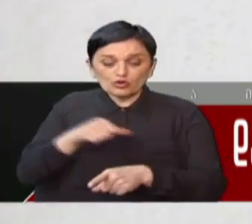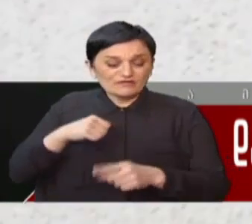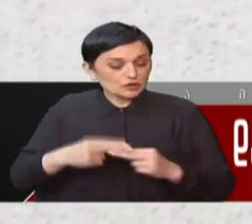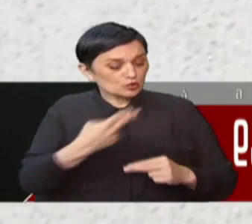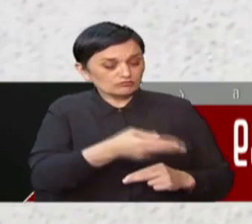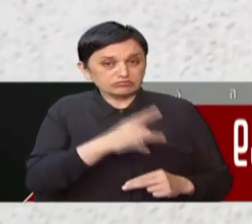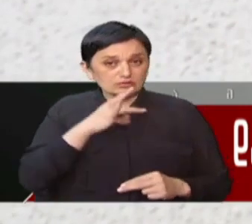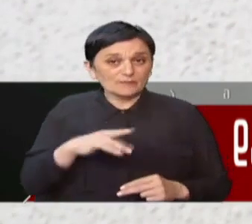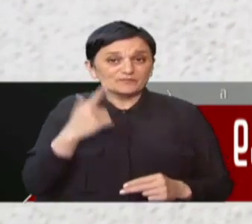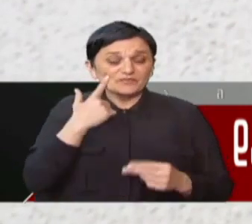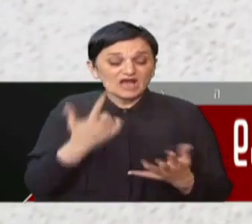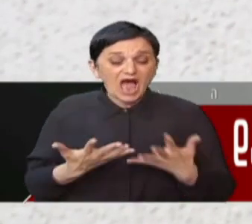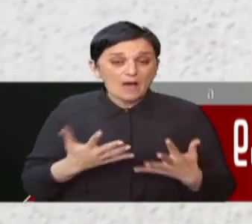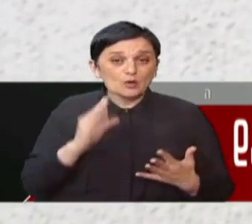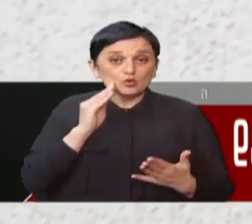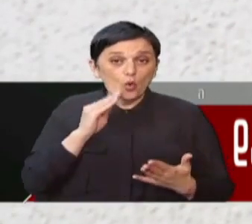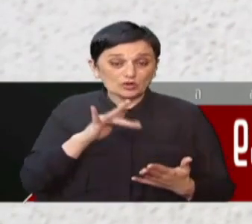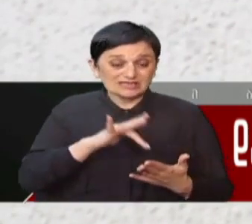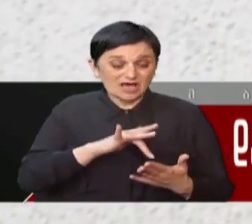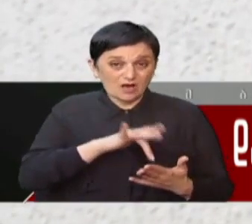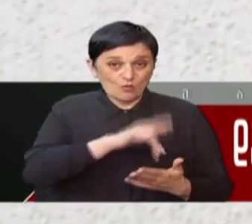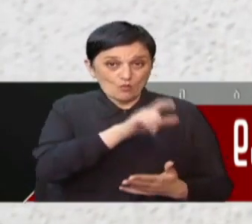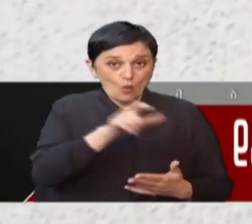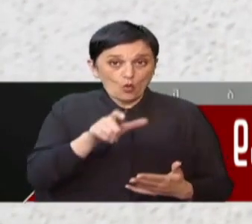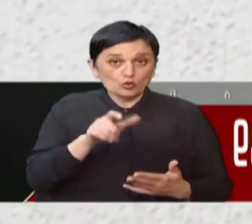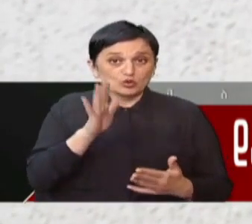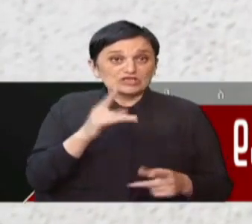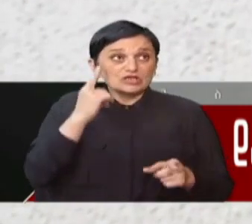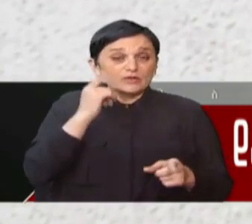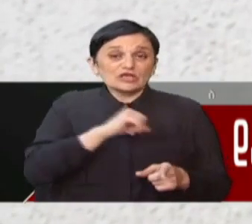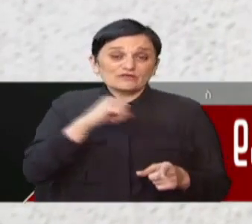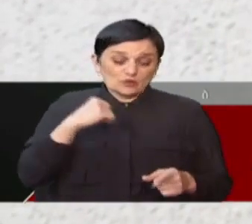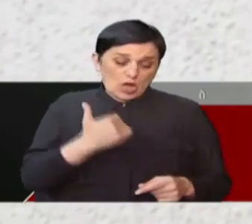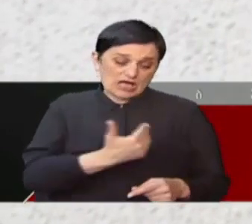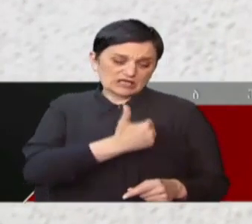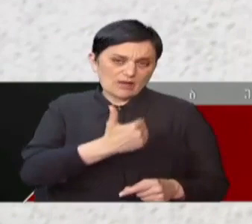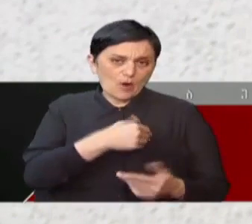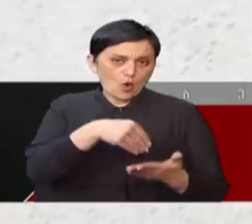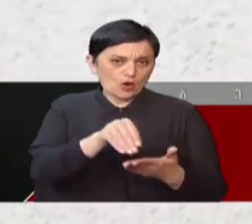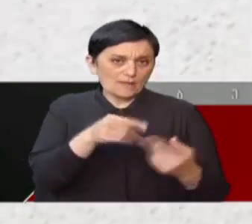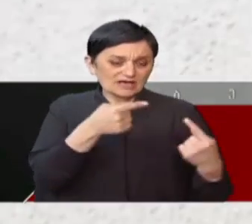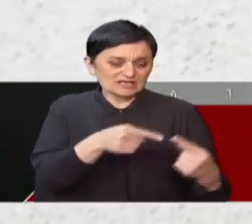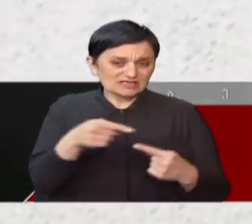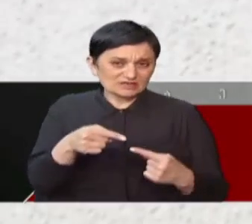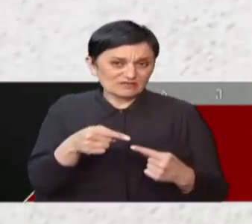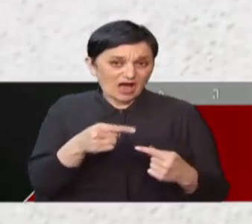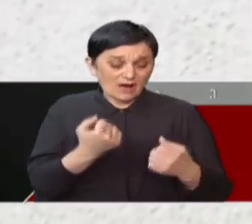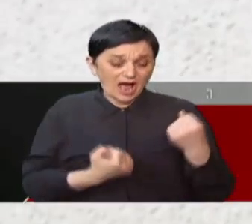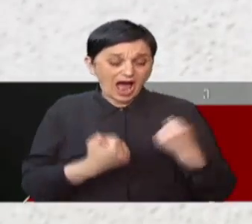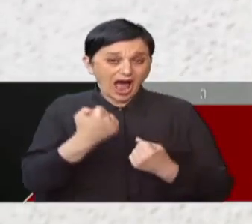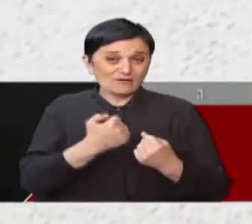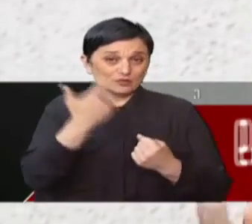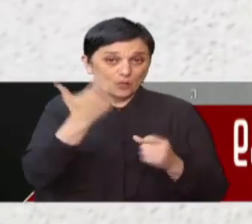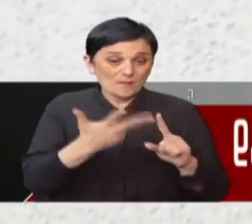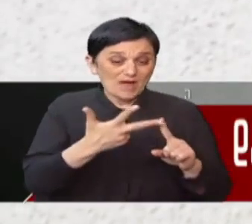ამას ეფექტია, როცა მოსახლეობა იგებს დაზღვევის გემოს და ამის გამო მე თვითონ ნებაყოფლობით ყიდულობს სხვა დაზღვევის სახეობას. ავტომფლობელთა მესამე